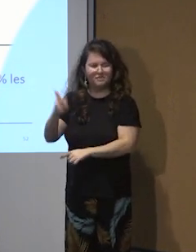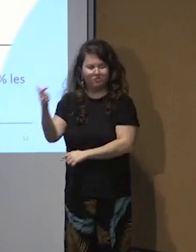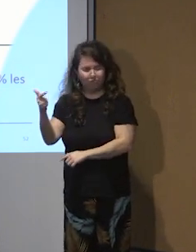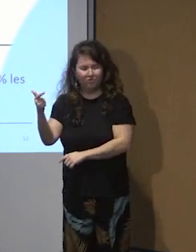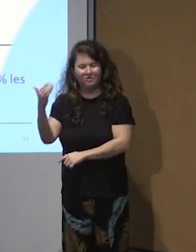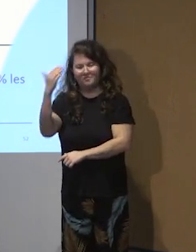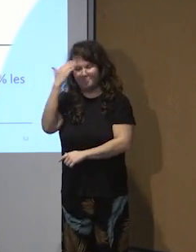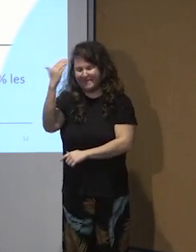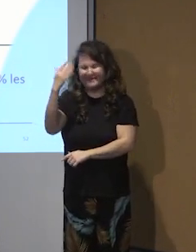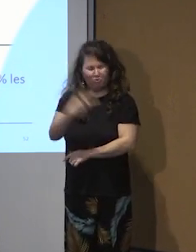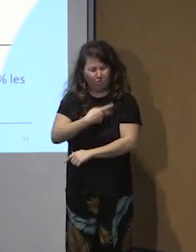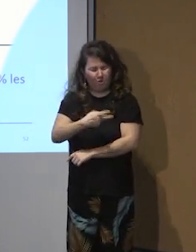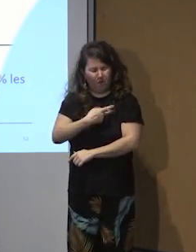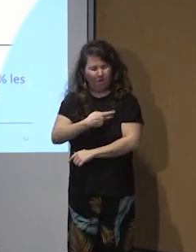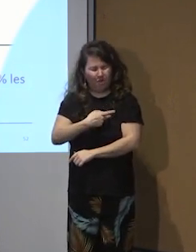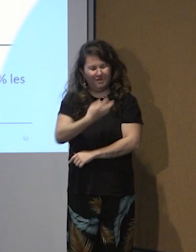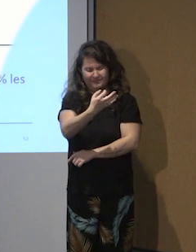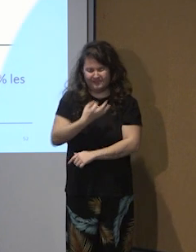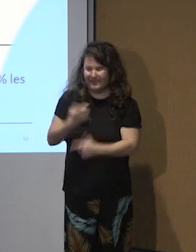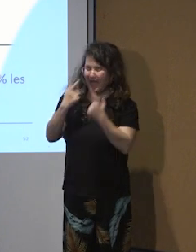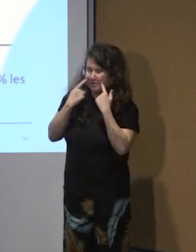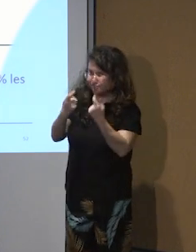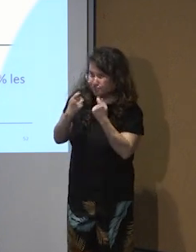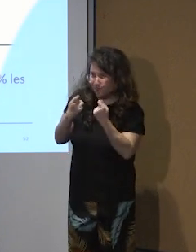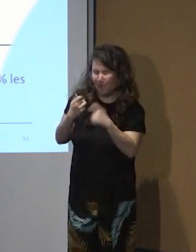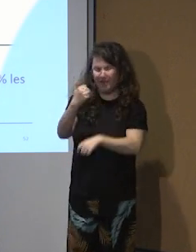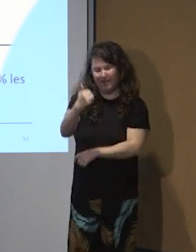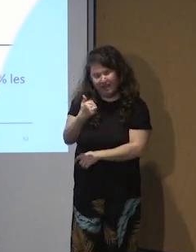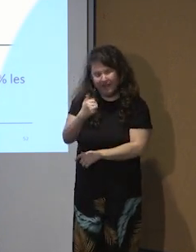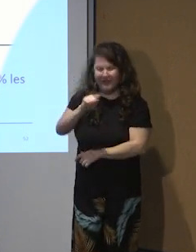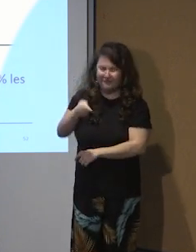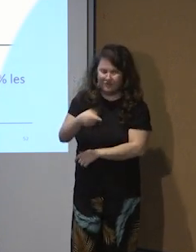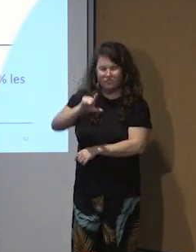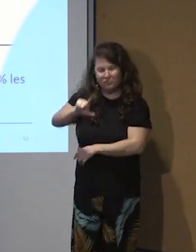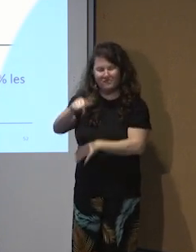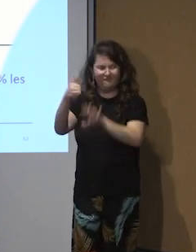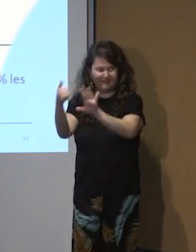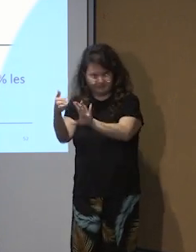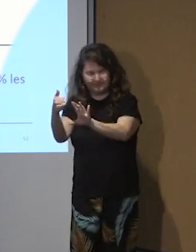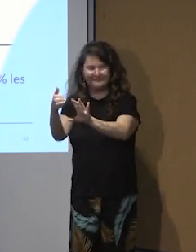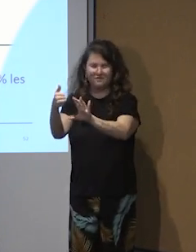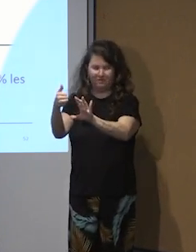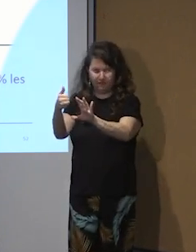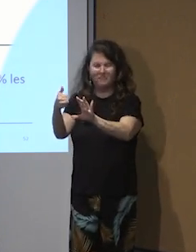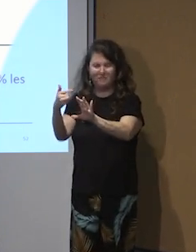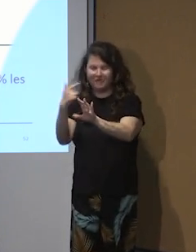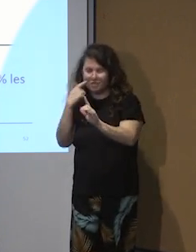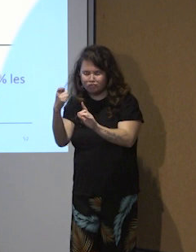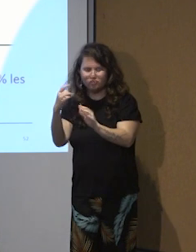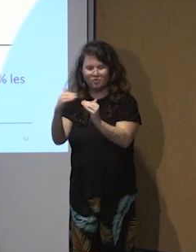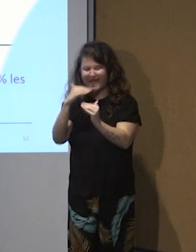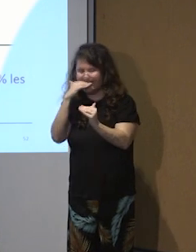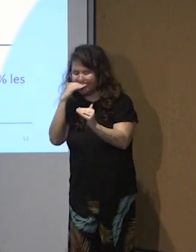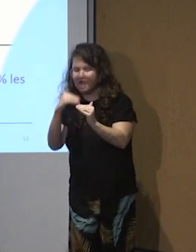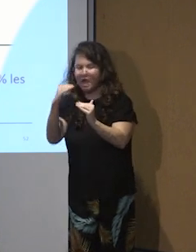médecin vous dit plusieurs fois, c'est limite, attention, ben, l'activité physique, ça vous permet quand même de bien diminuer.